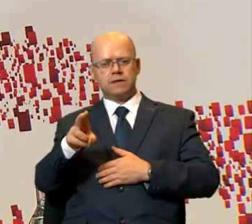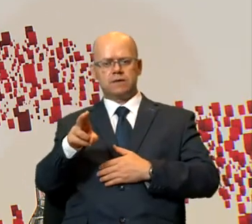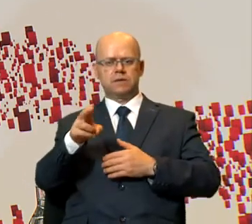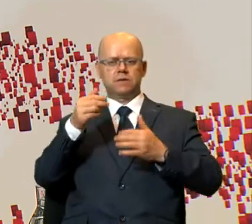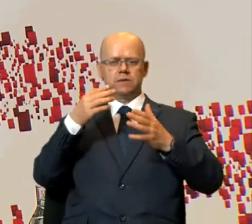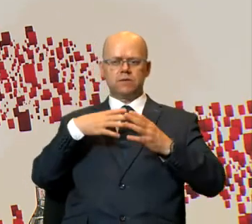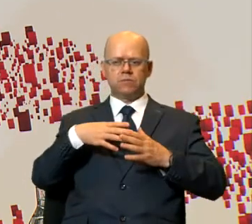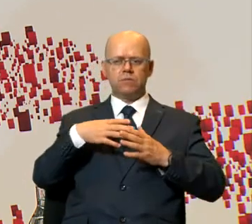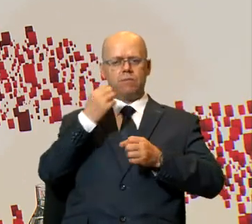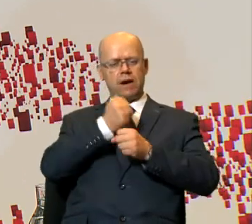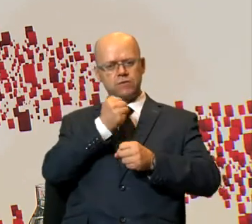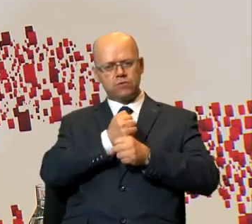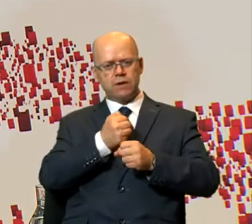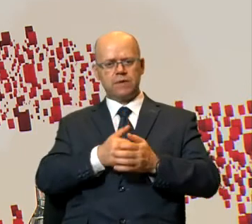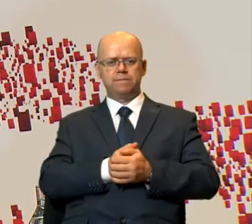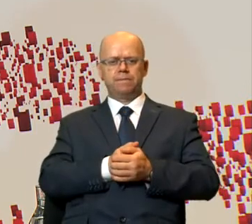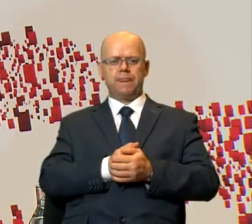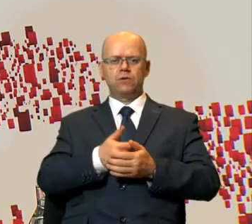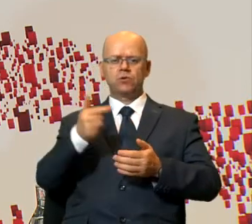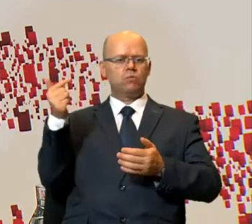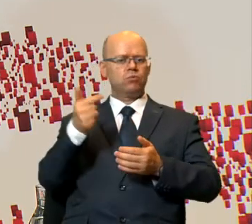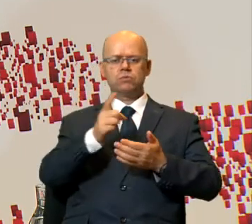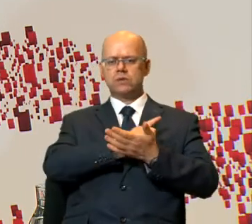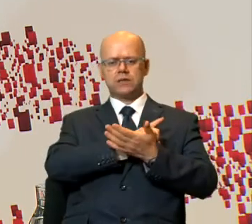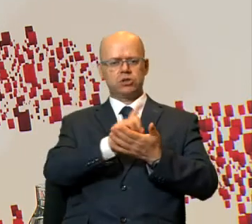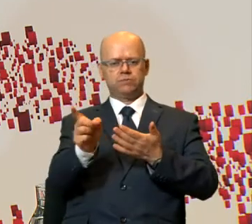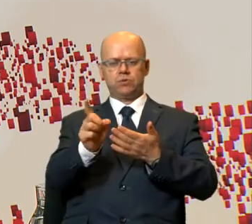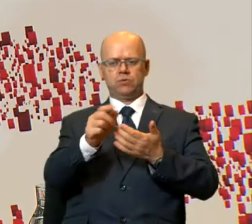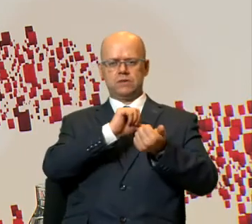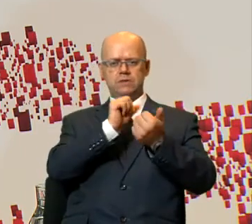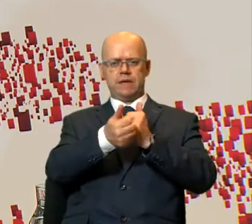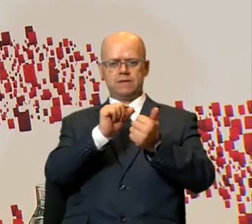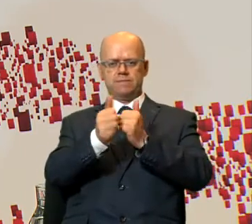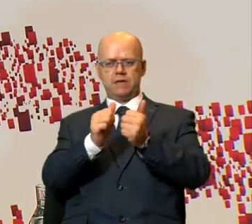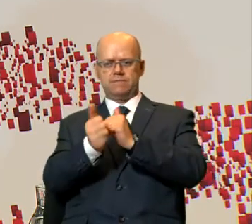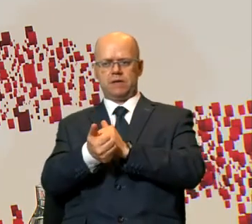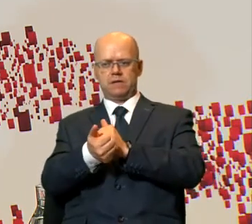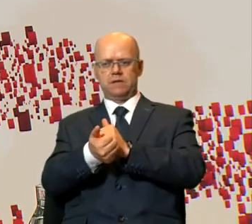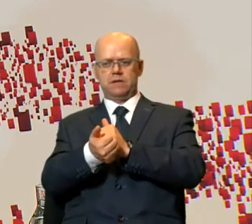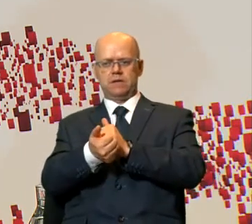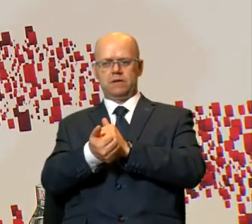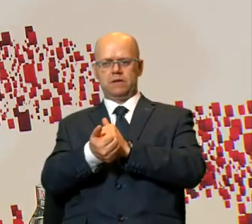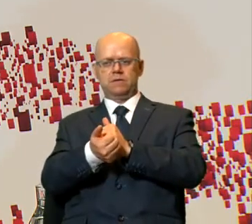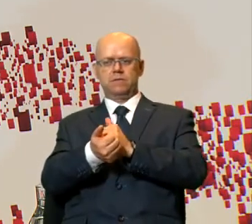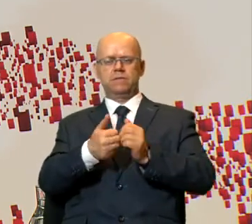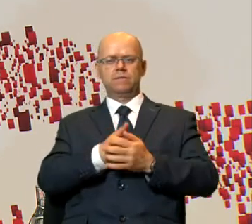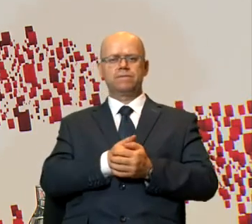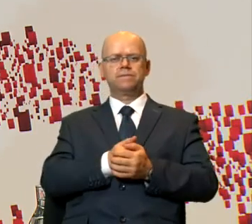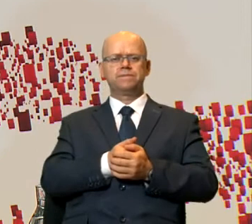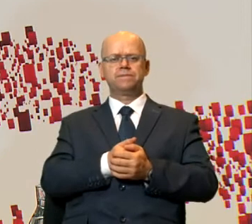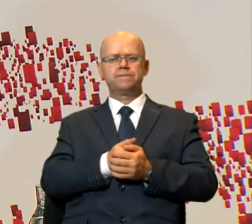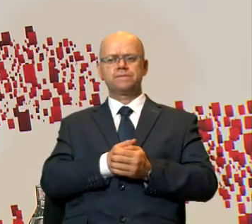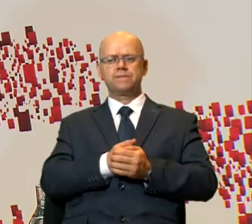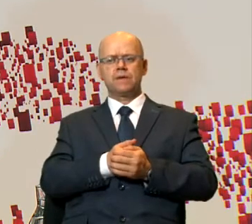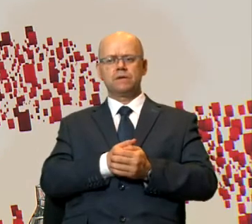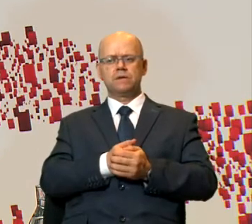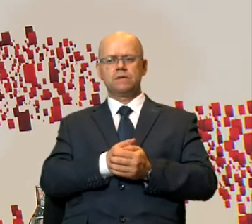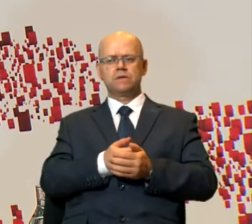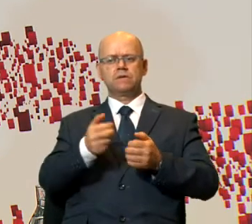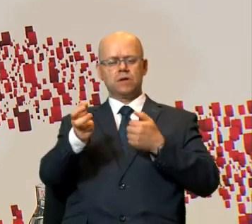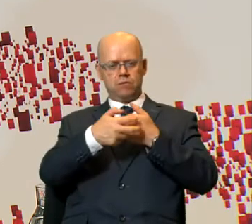rzeczywiście tak szybko musimy zmieniać się i skakać z roli w rolę, bo to